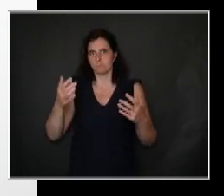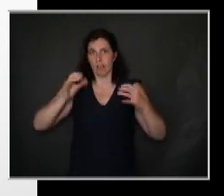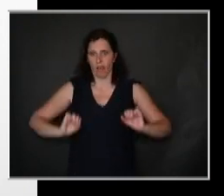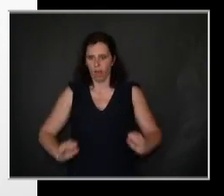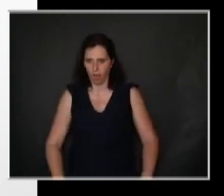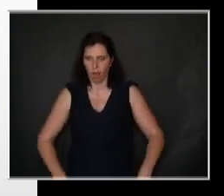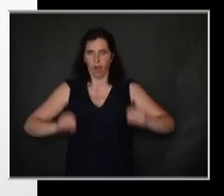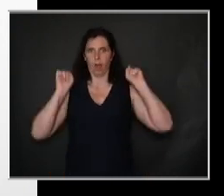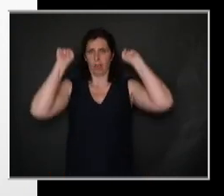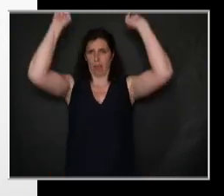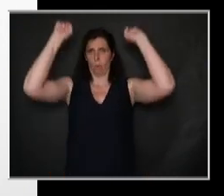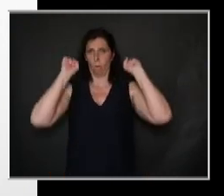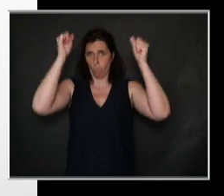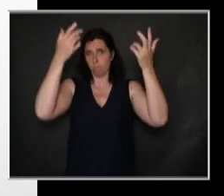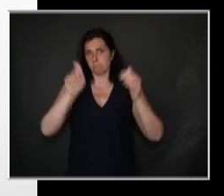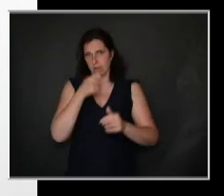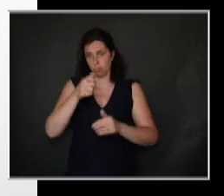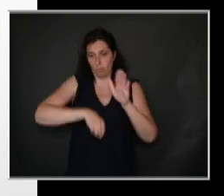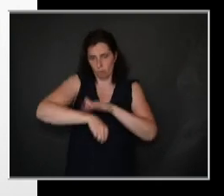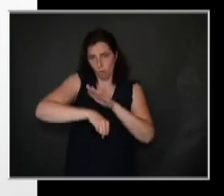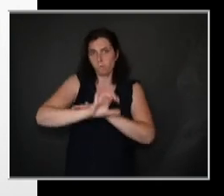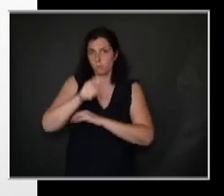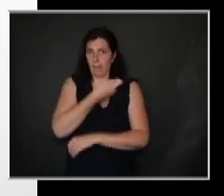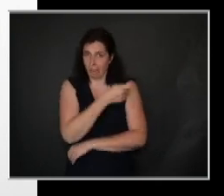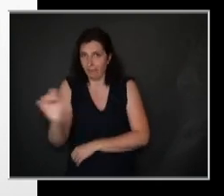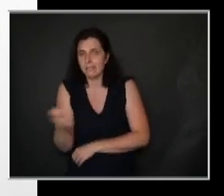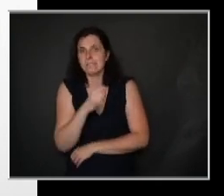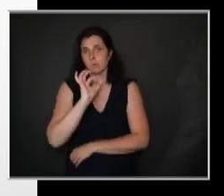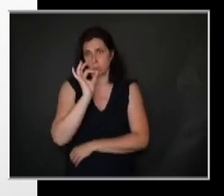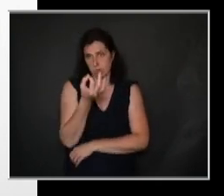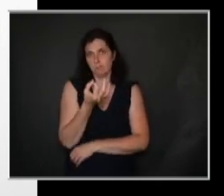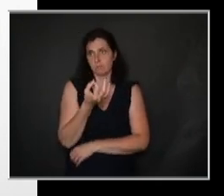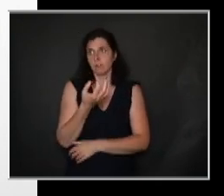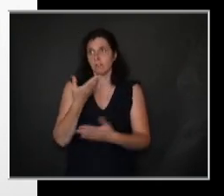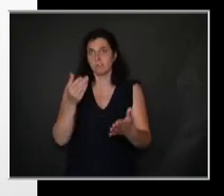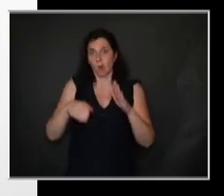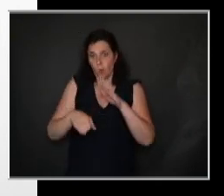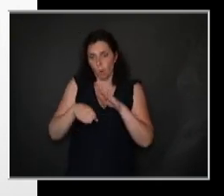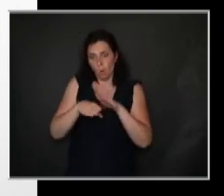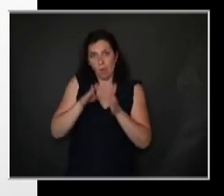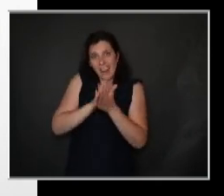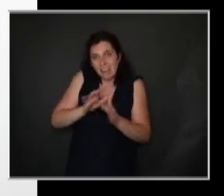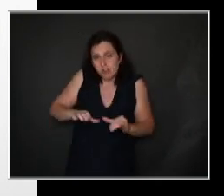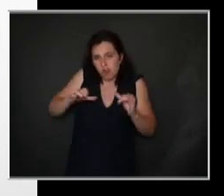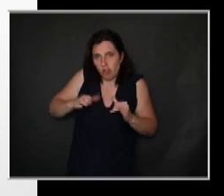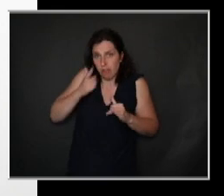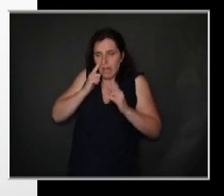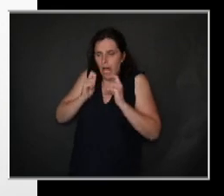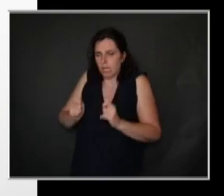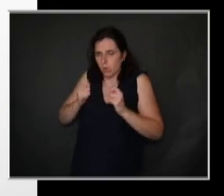L'haltérophilie, bien sûr, le football, pourquoi pas, le tennis. Donc ça peut, surtout quand on commence jeune, il faut vraiment être